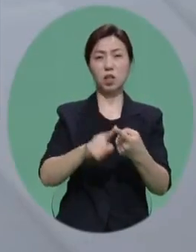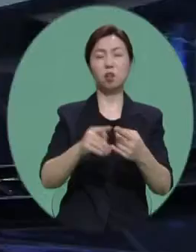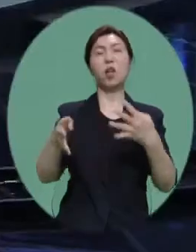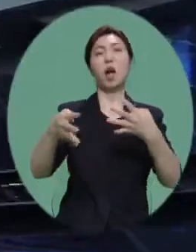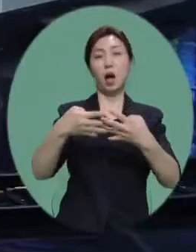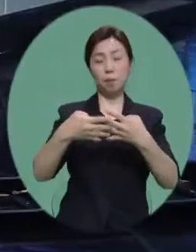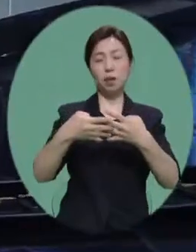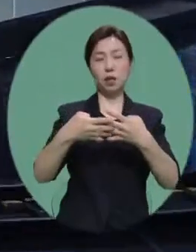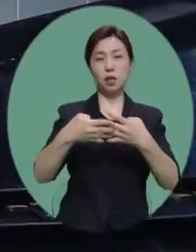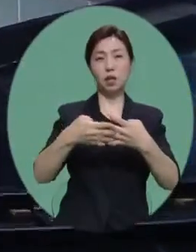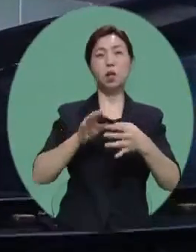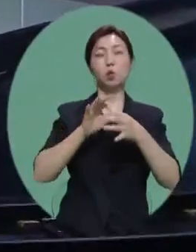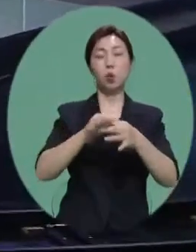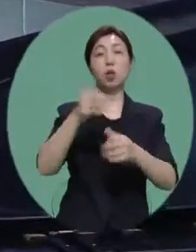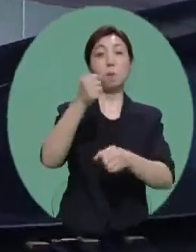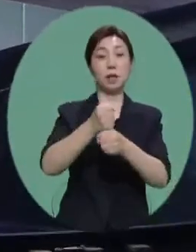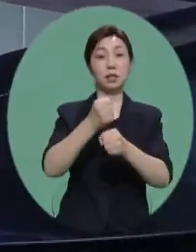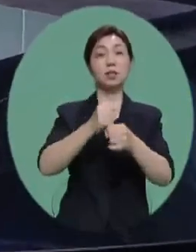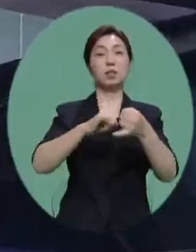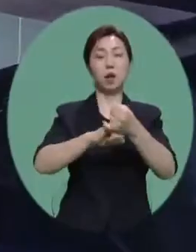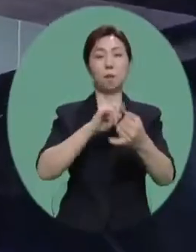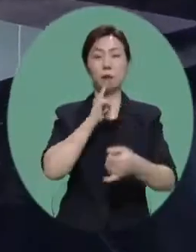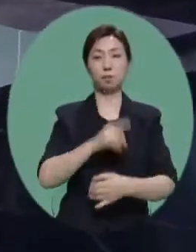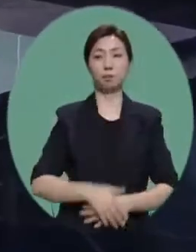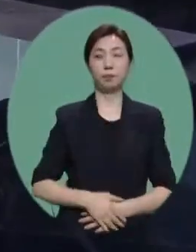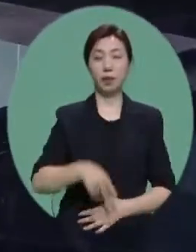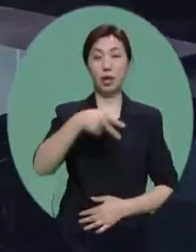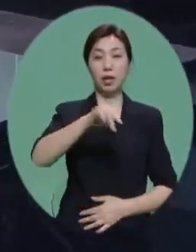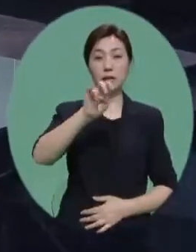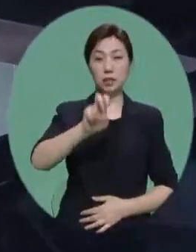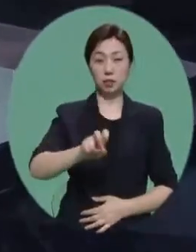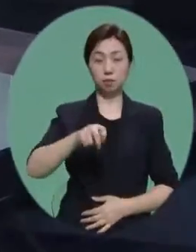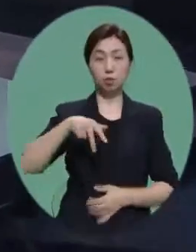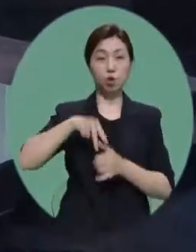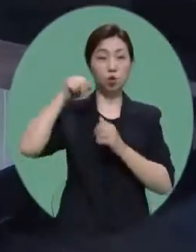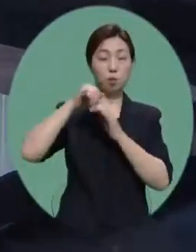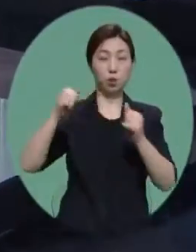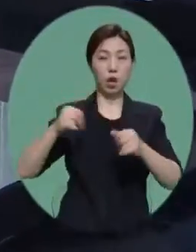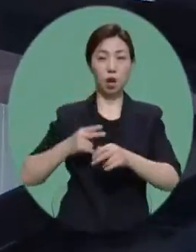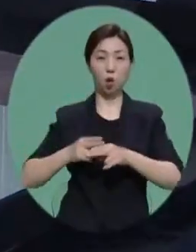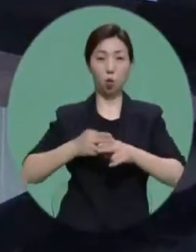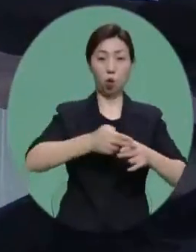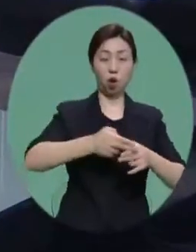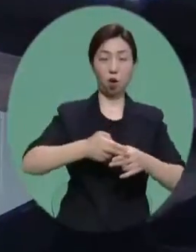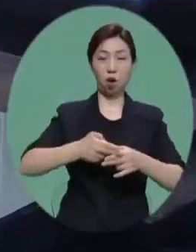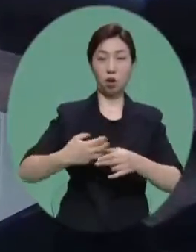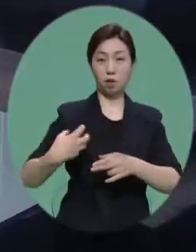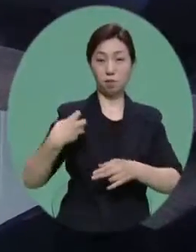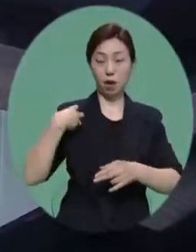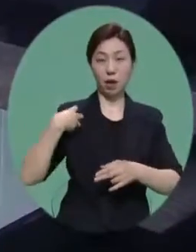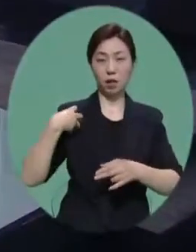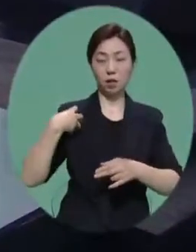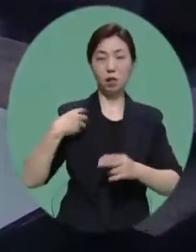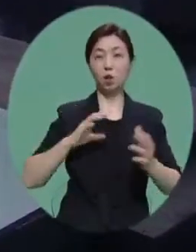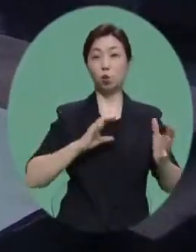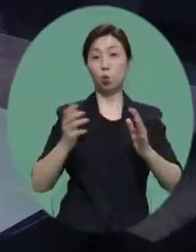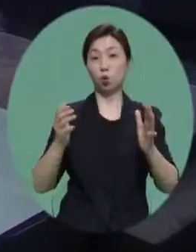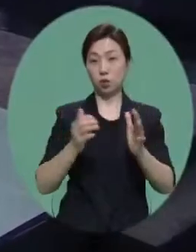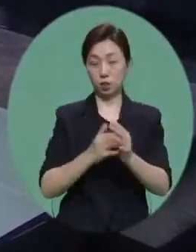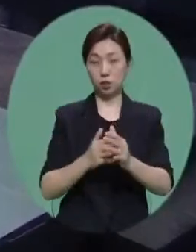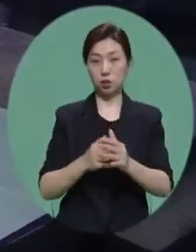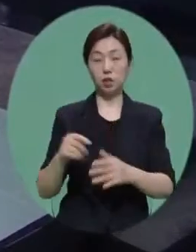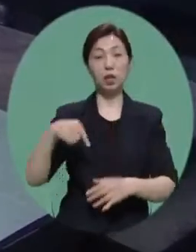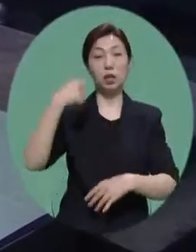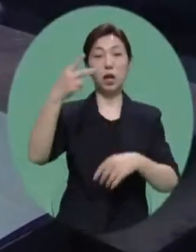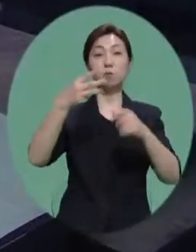거쳐서 만드나요 4 자 심상정 후보의 주도권 토론 들어 봤구요 이어서 마지막으로 윤성열 후보의 주도권